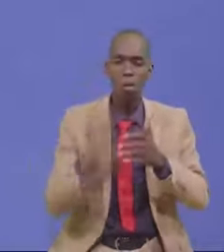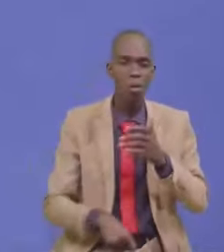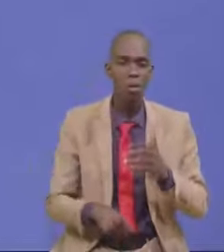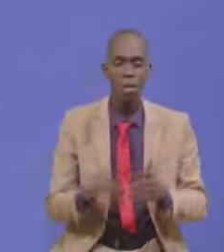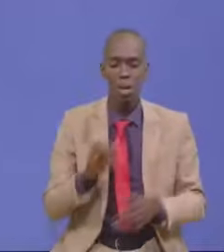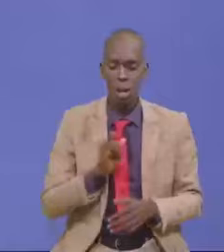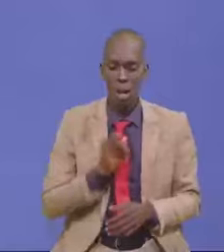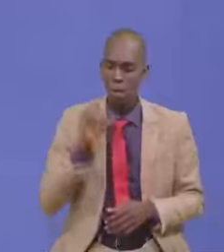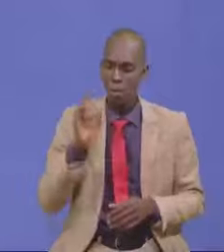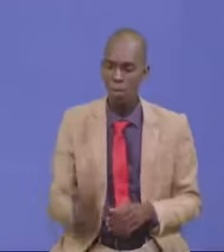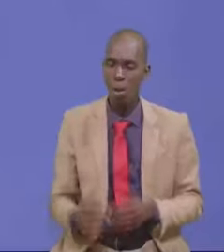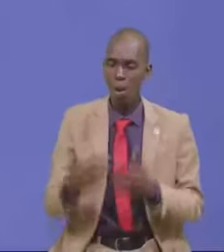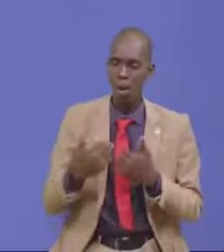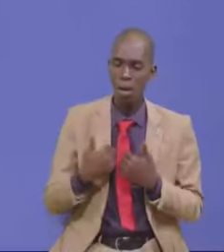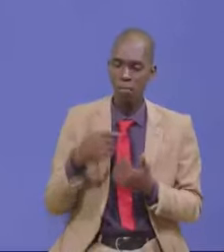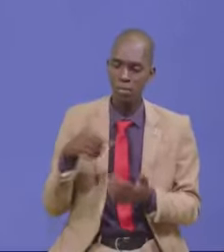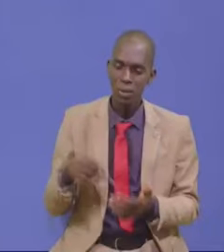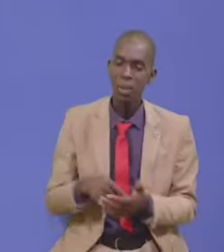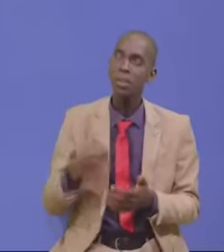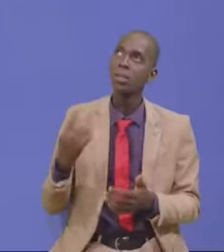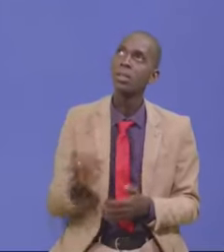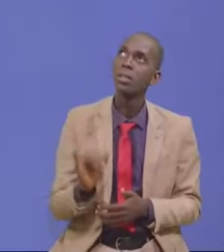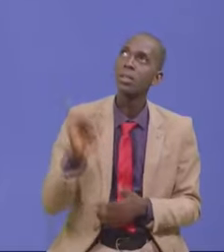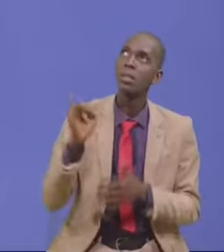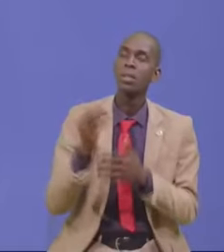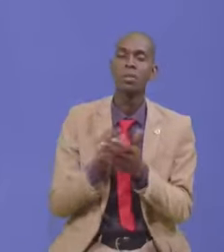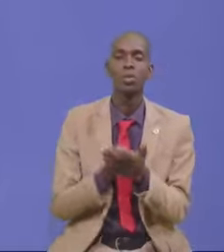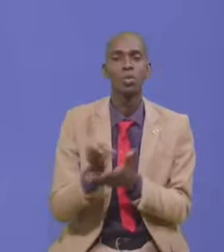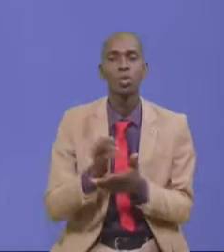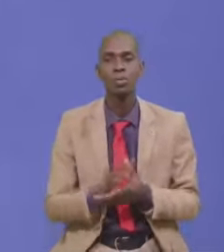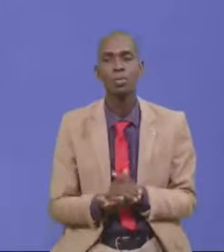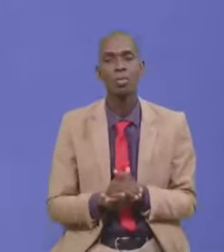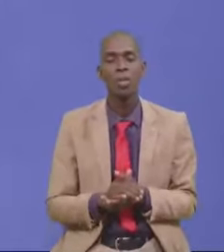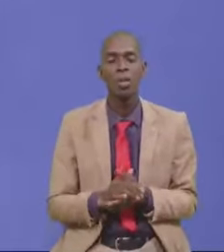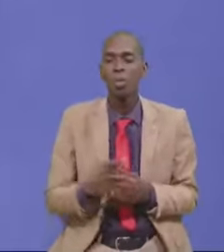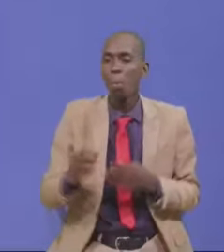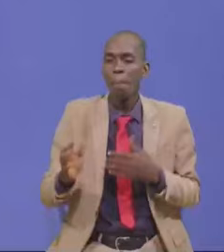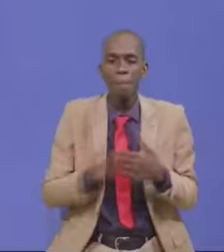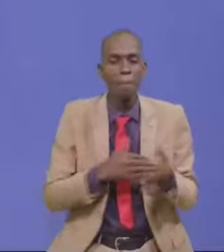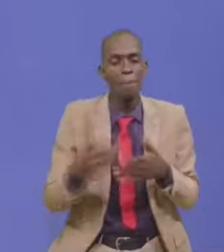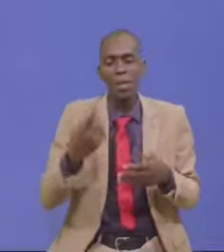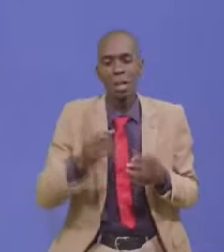Je dois avoir cette vérité éternelle. À tout prix.